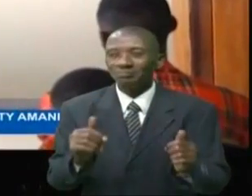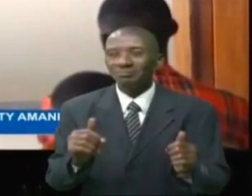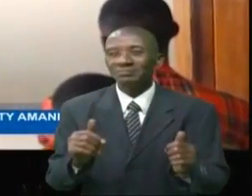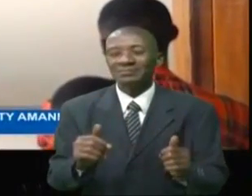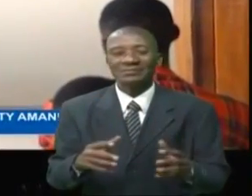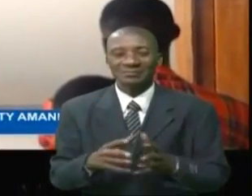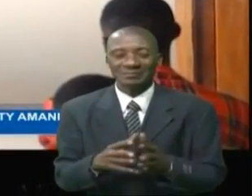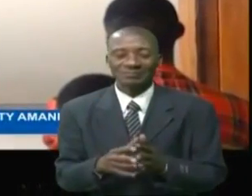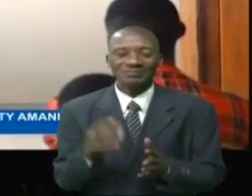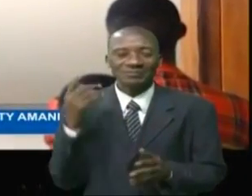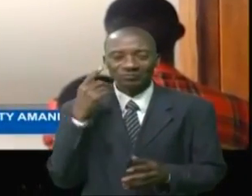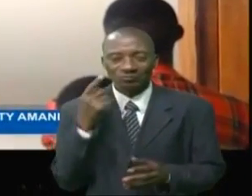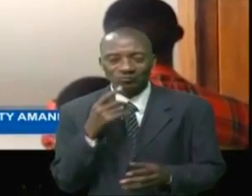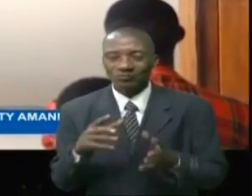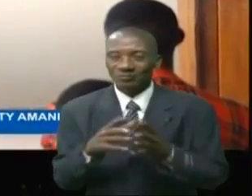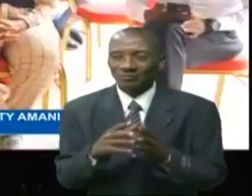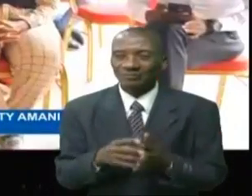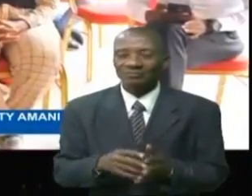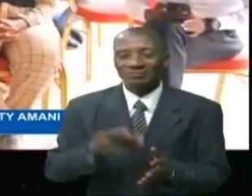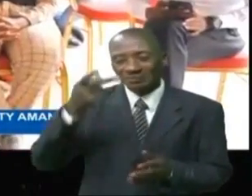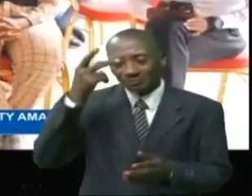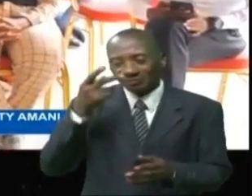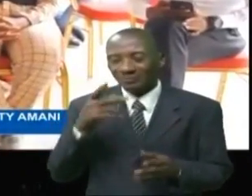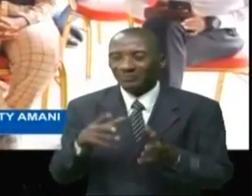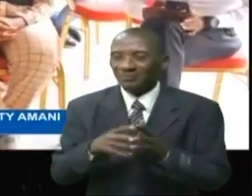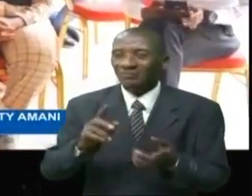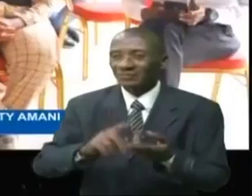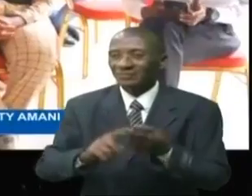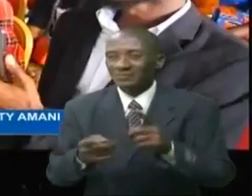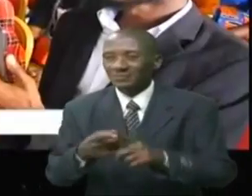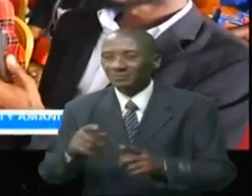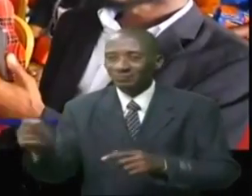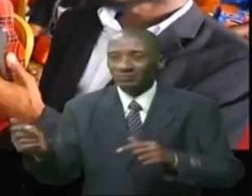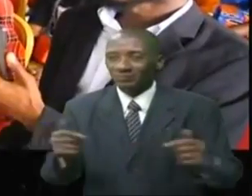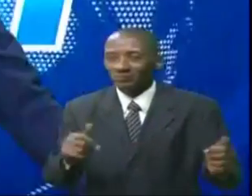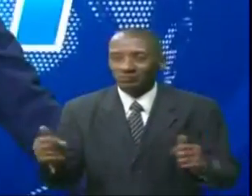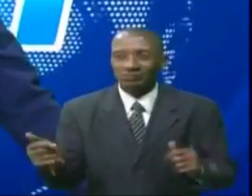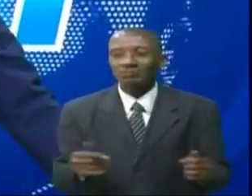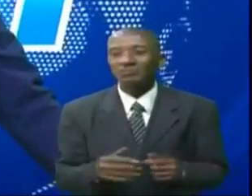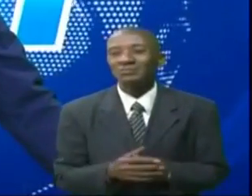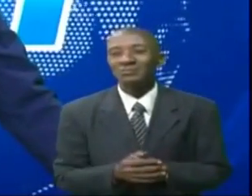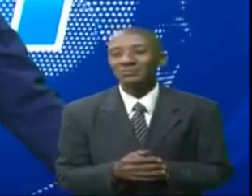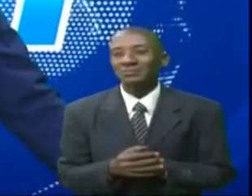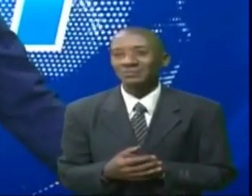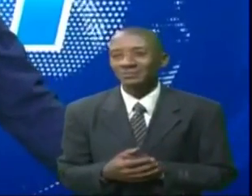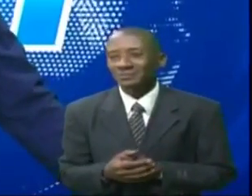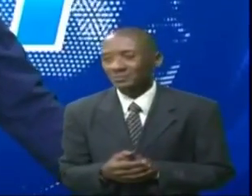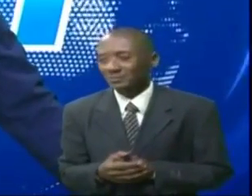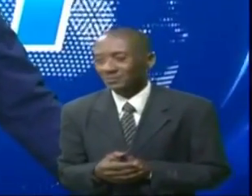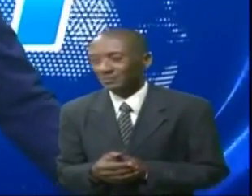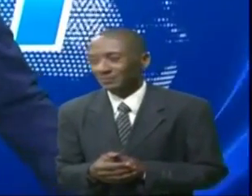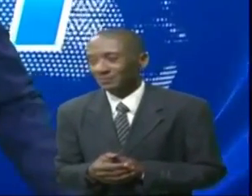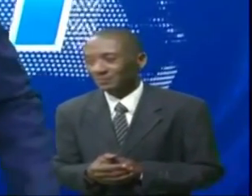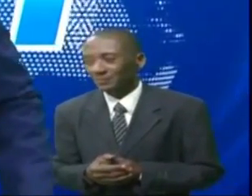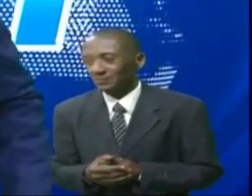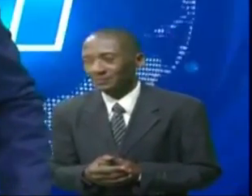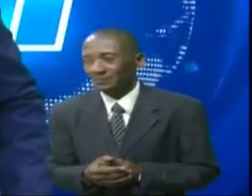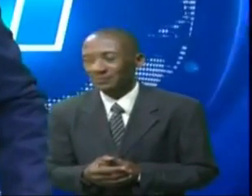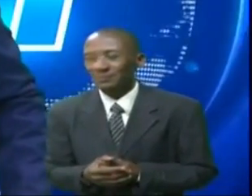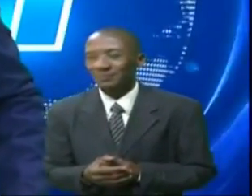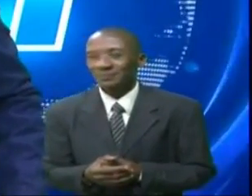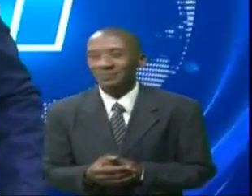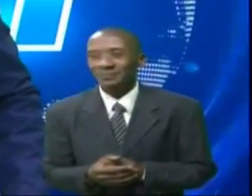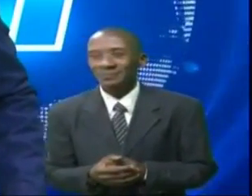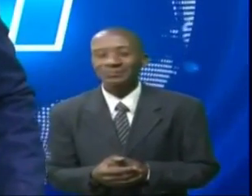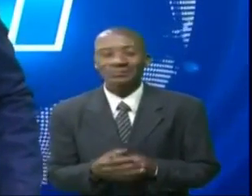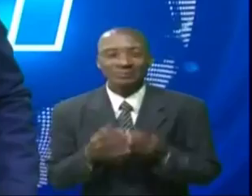ont toujours bloqué l'épanouissement de cette couche sociale de la population. Fini pour ce journal de 19h. Mesdames